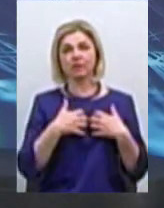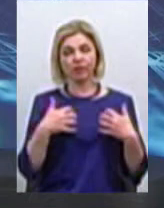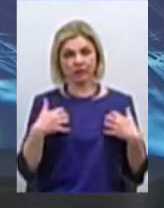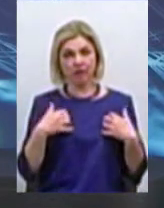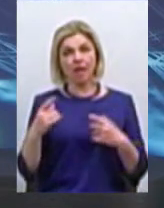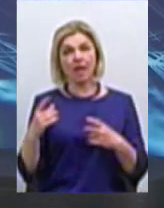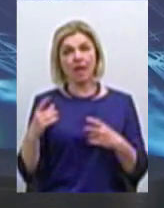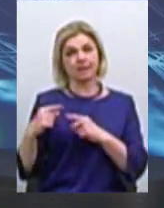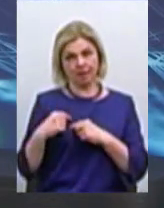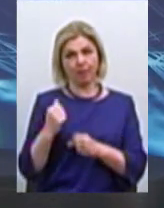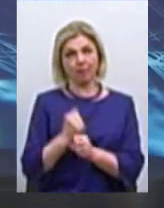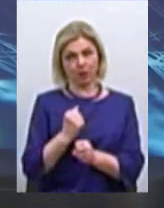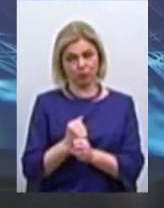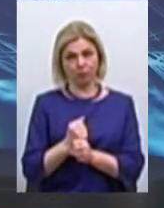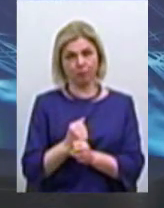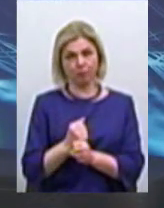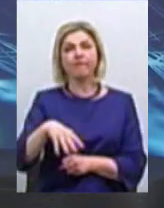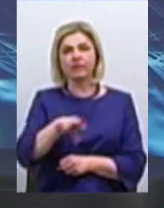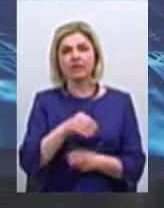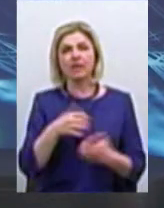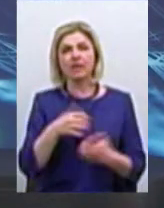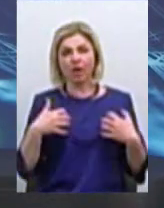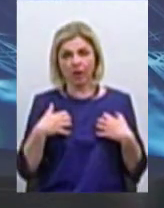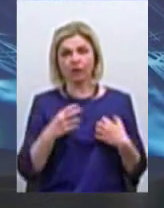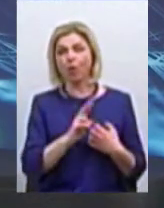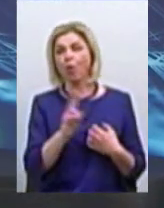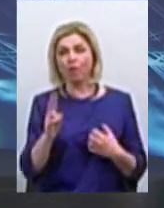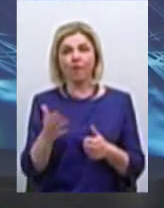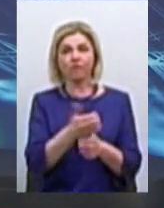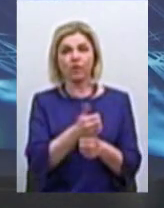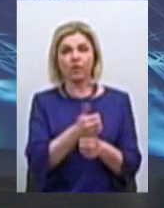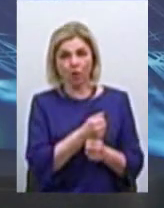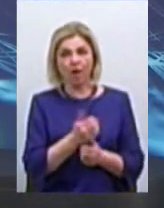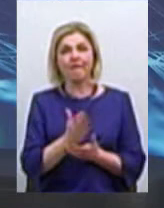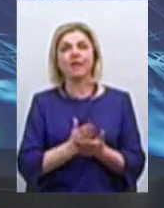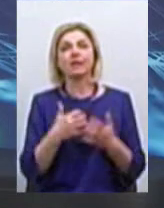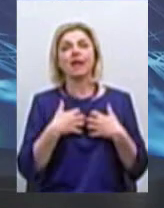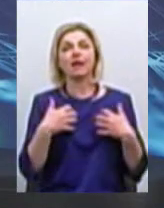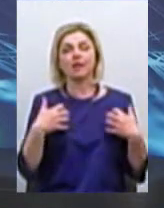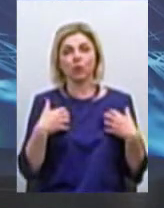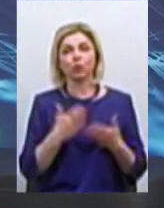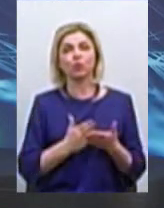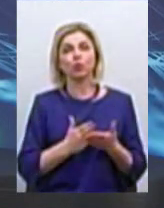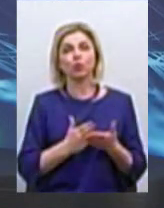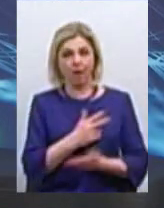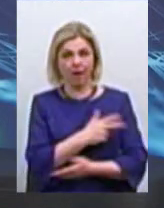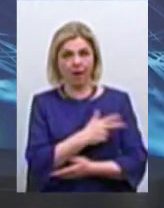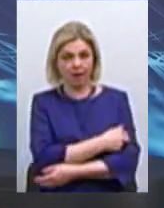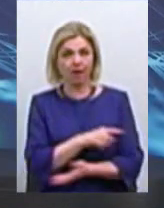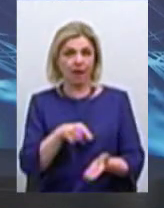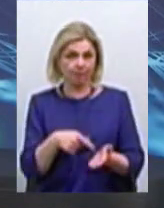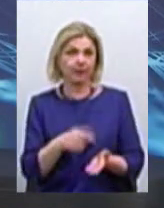ними ми працюємо. Всіх тварин, які вони відловлюють, ветеринарна лікарня